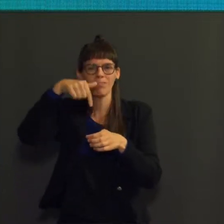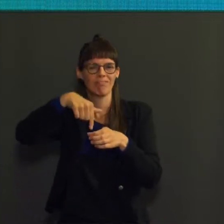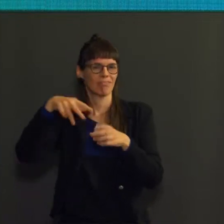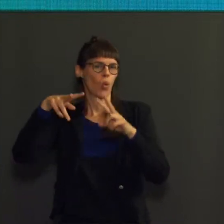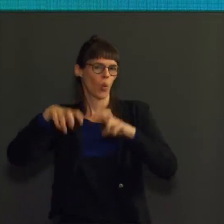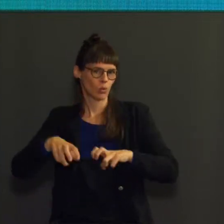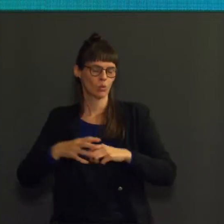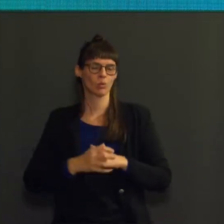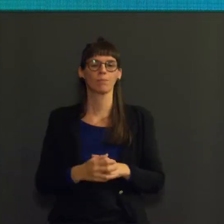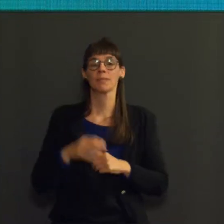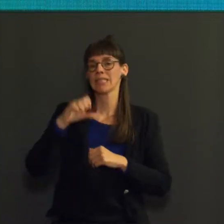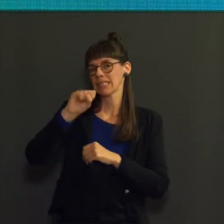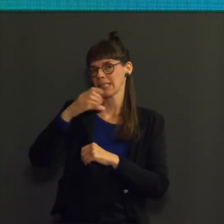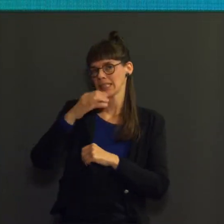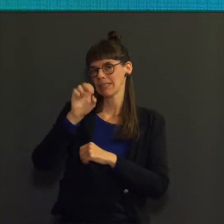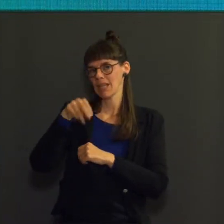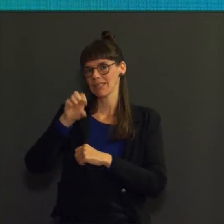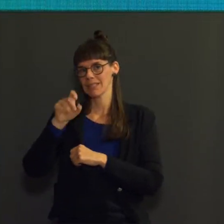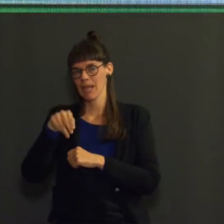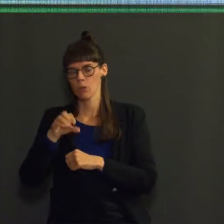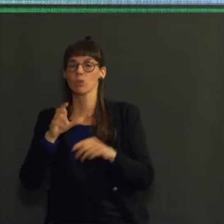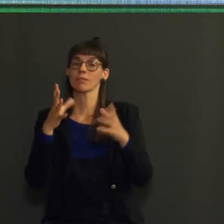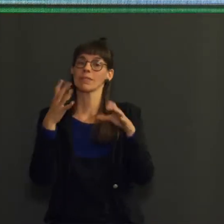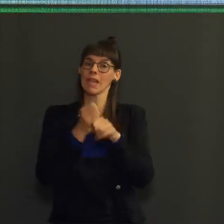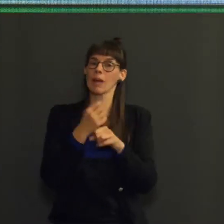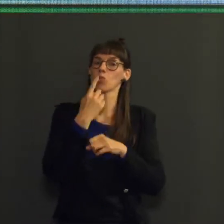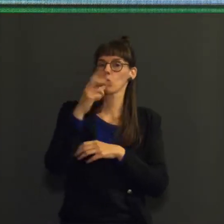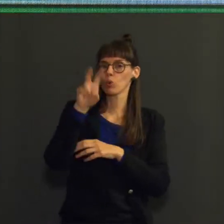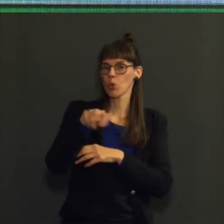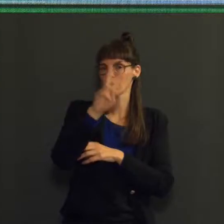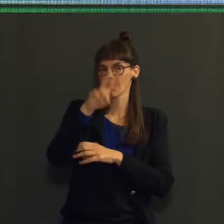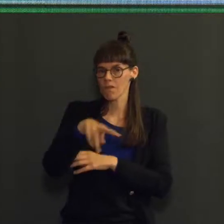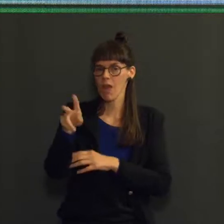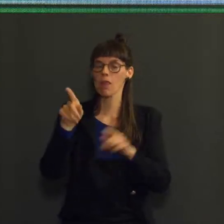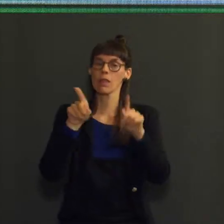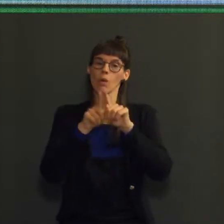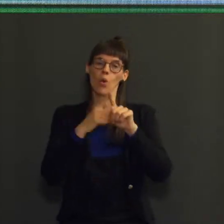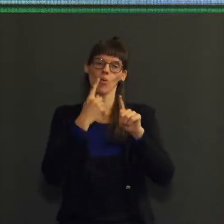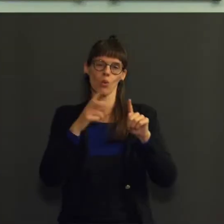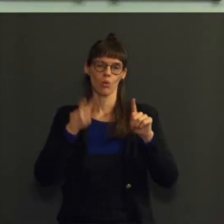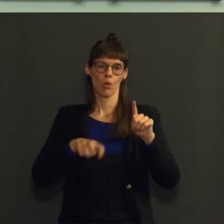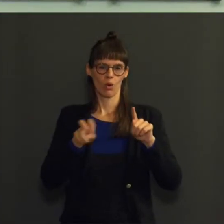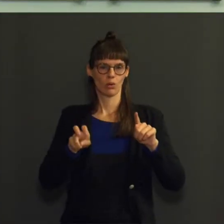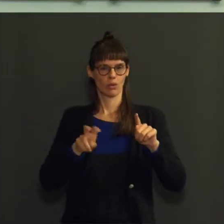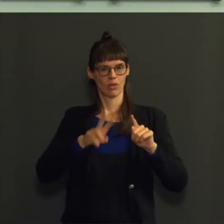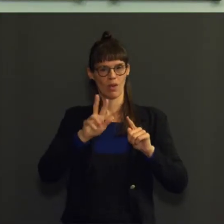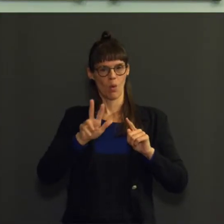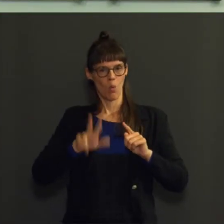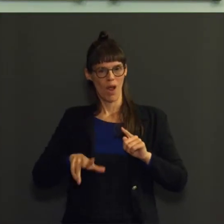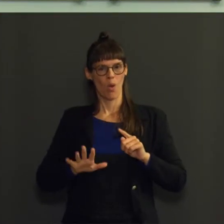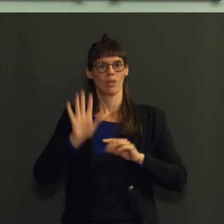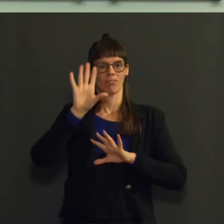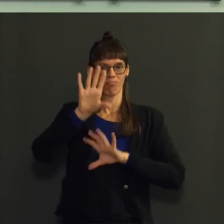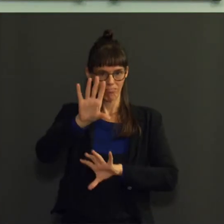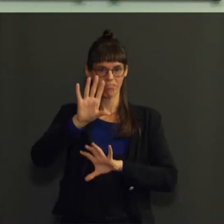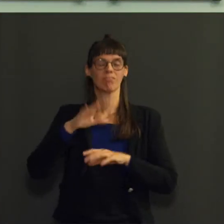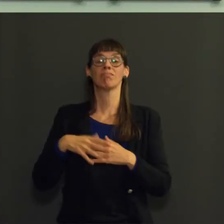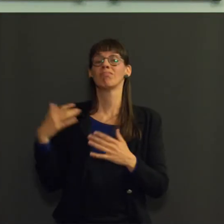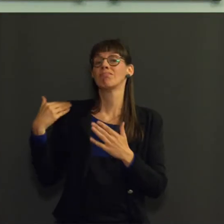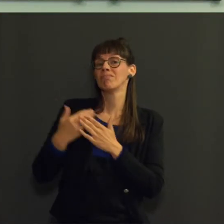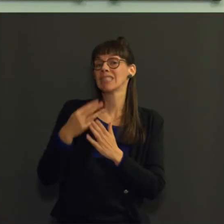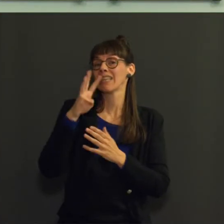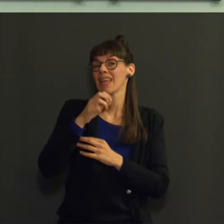Sciensano onderzoekt in samenwerking met het Rode Kruis Vlaanderen en Le Service du Sang de la Croix-Rouge sinds 30